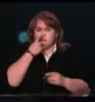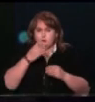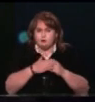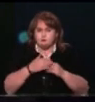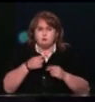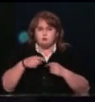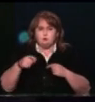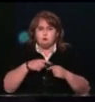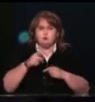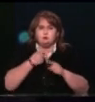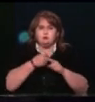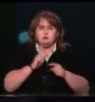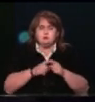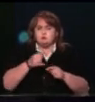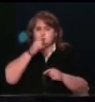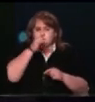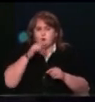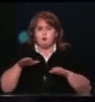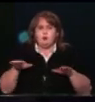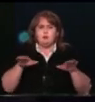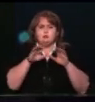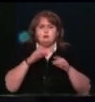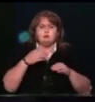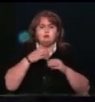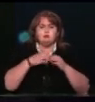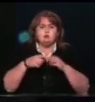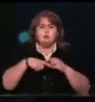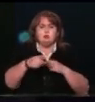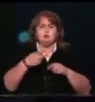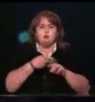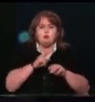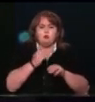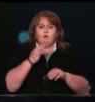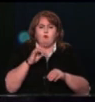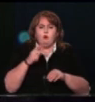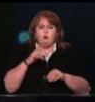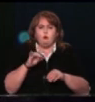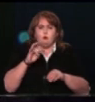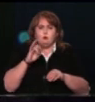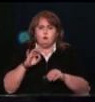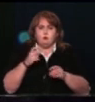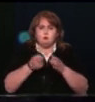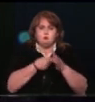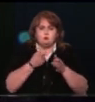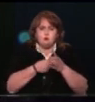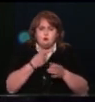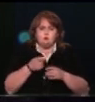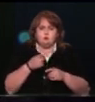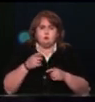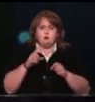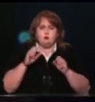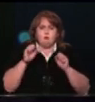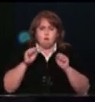другу, то частицы не смогут пролететь через эту фольгу. А результаты его ошеломили, что, оказывается,